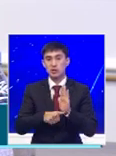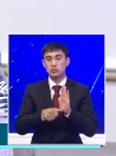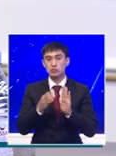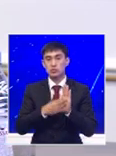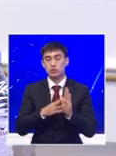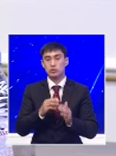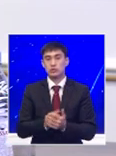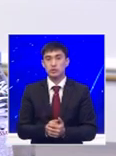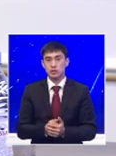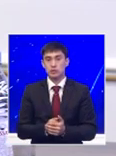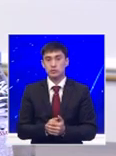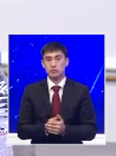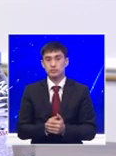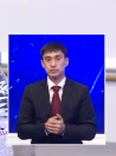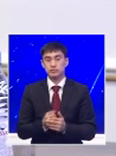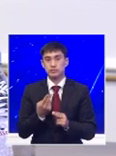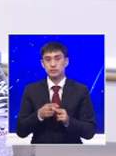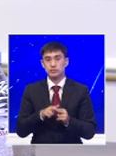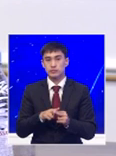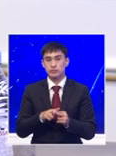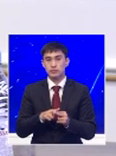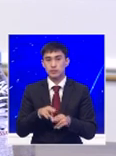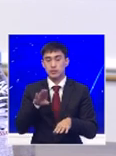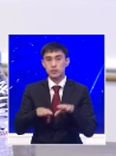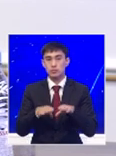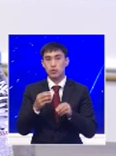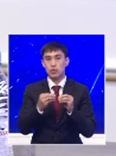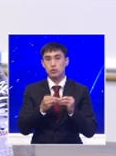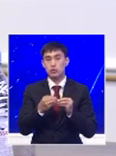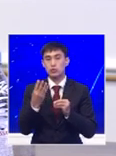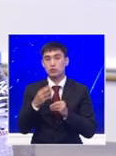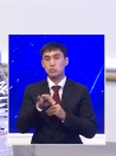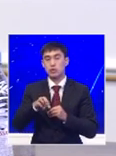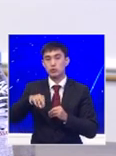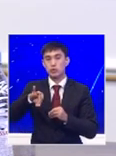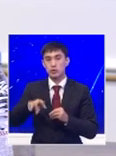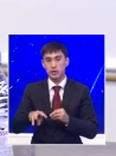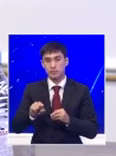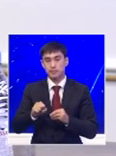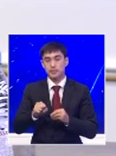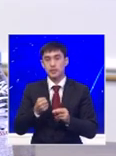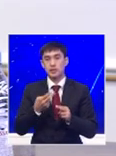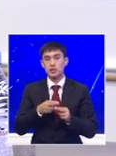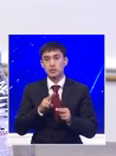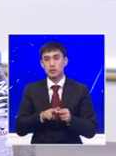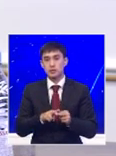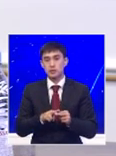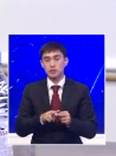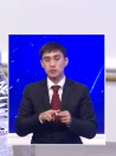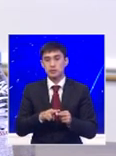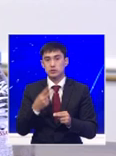бірлікті құрады. Тасымалданған тауарлардың жалпы салмағы 14 миллион тонна болды. Бұл былтырғының есепті кезеңімен